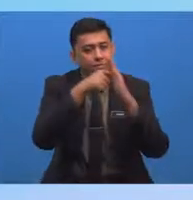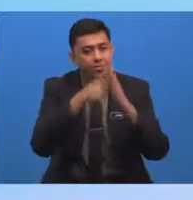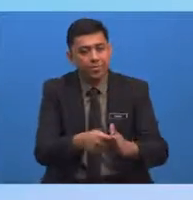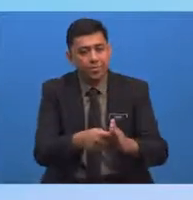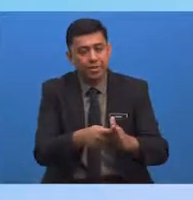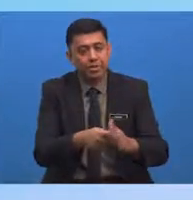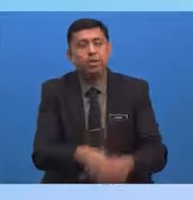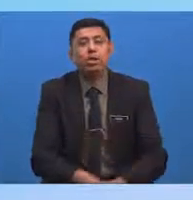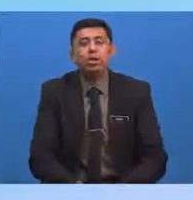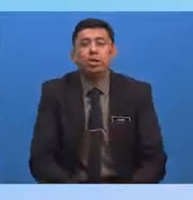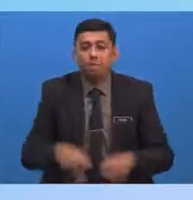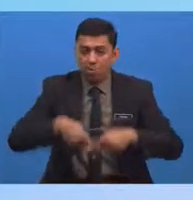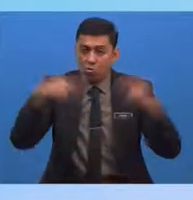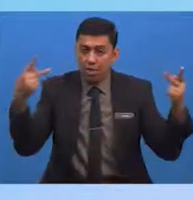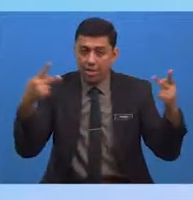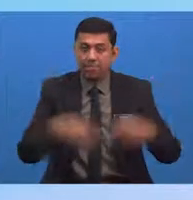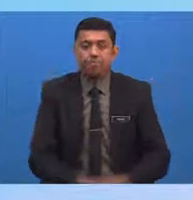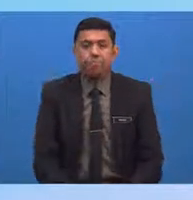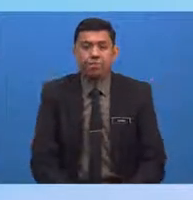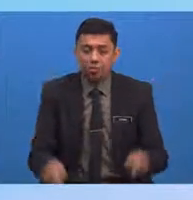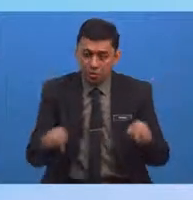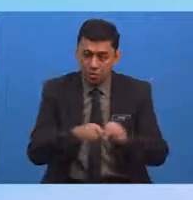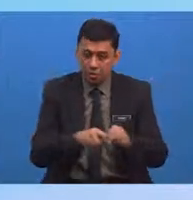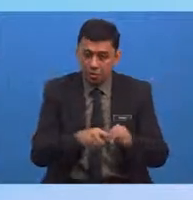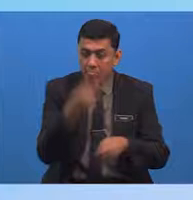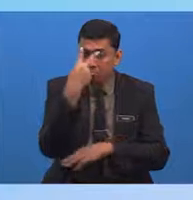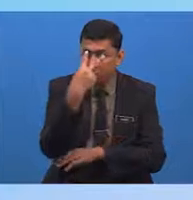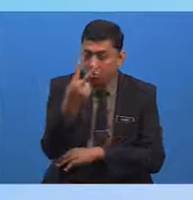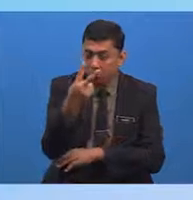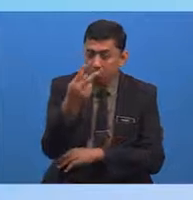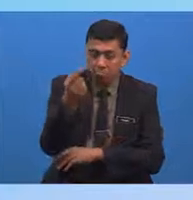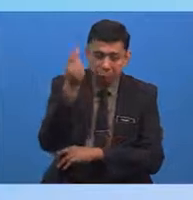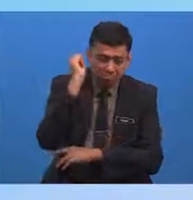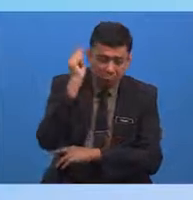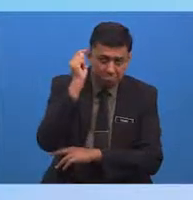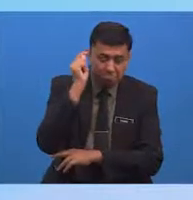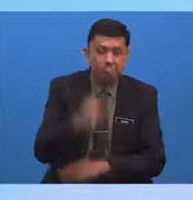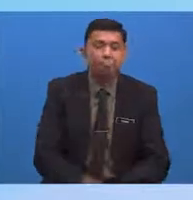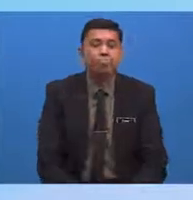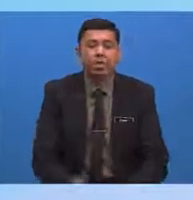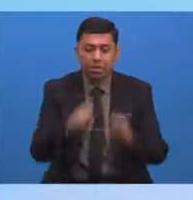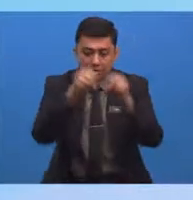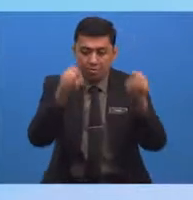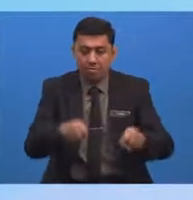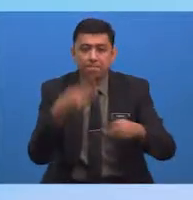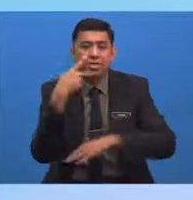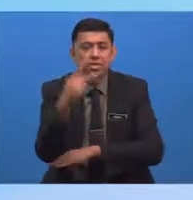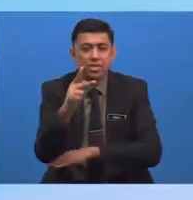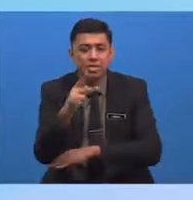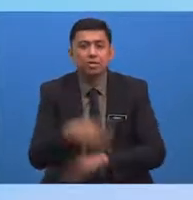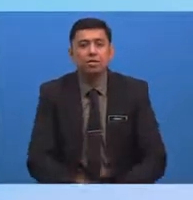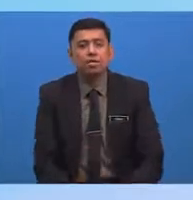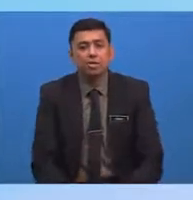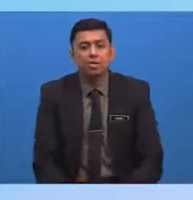aspek kebolehan peribadi. Seperti yang cikgu nyatakan di awal tadi, sistem pemerintahan di Sarawak